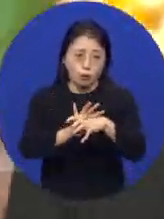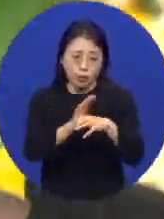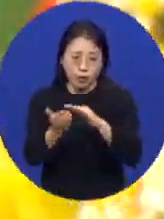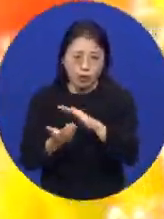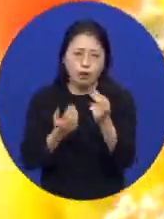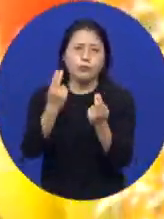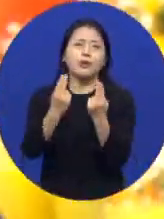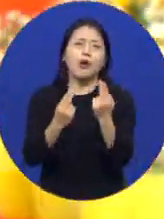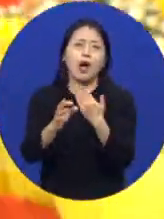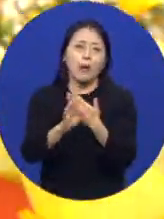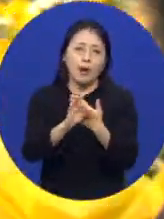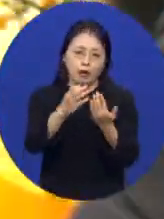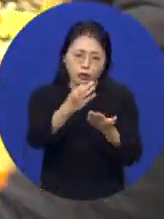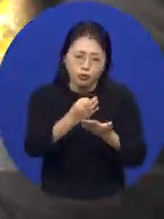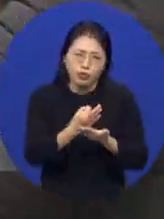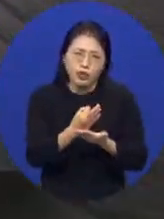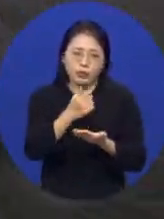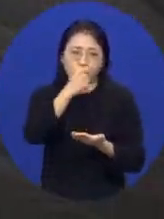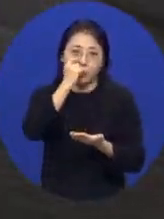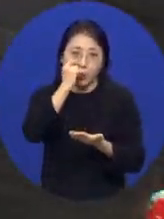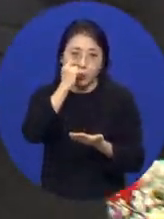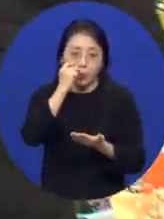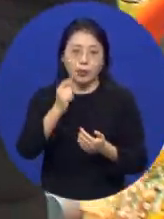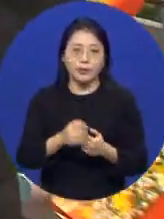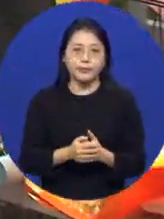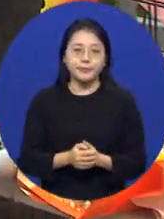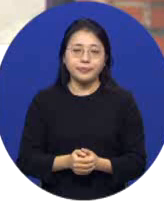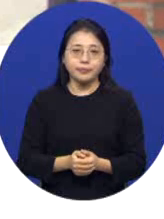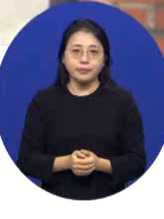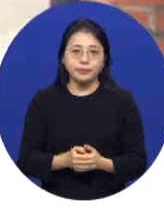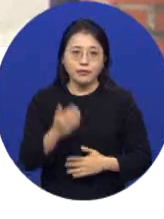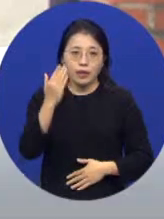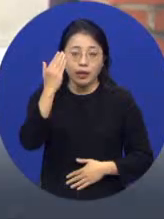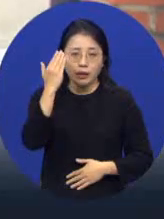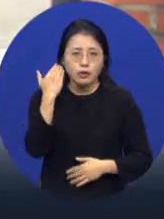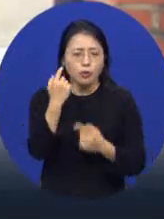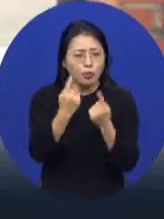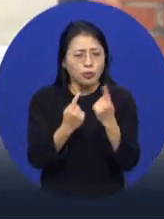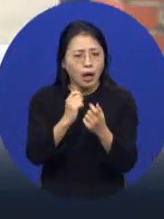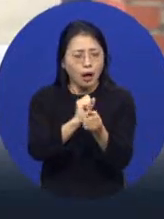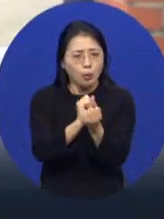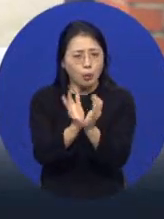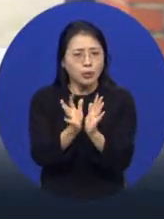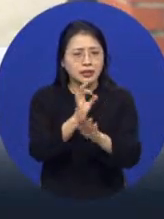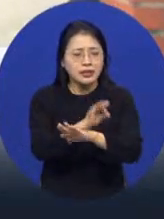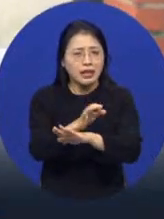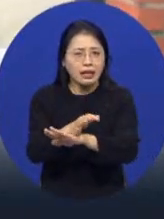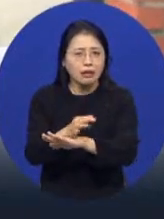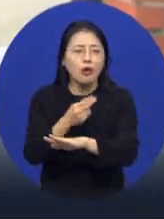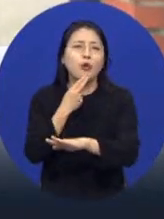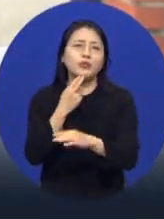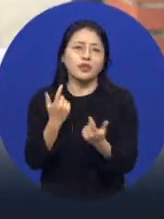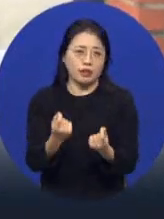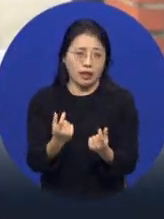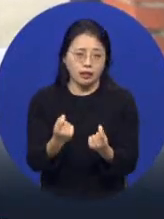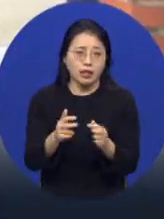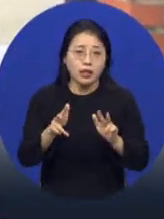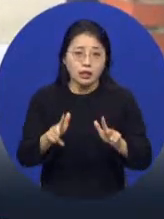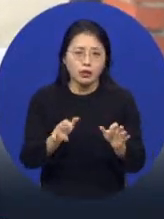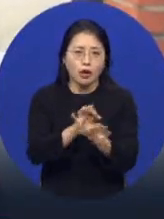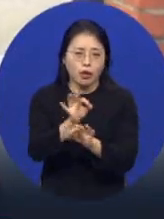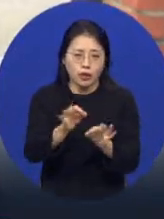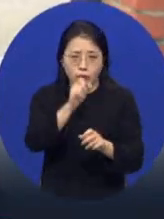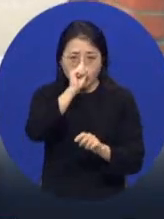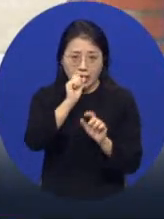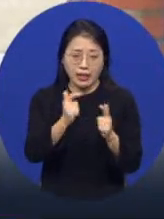비하면 아직은 매출이 턱없이 났습니다. 예전보다는 오히려 꽃 사는 분위기는 아닌 것 같아. 이제 경기가 이제 조금